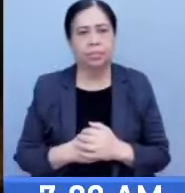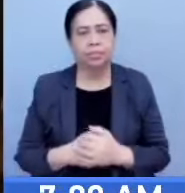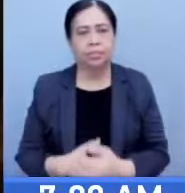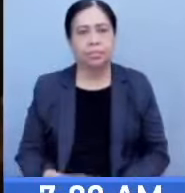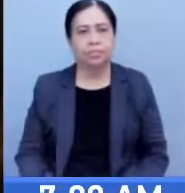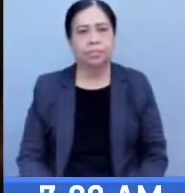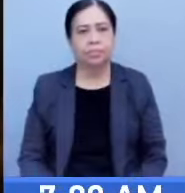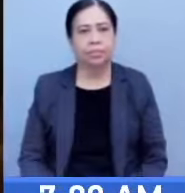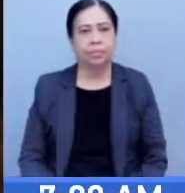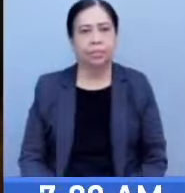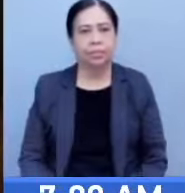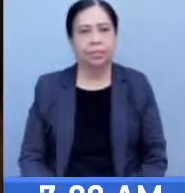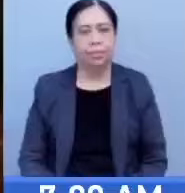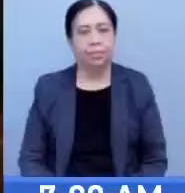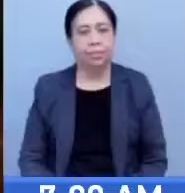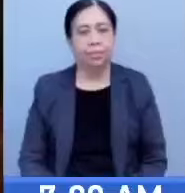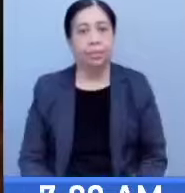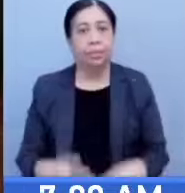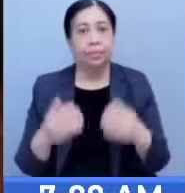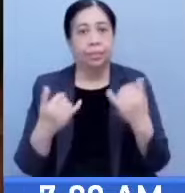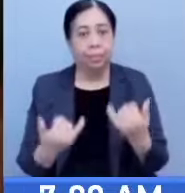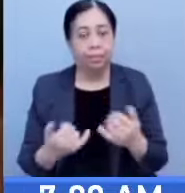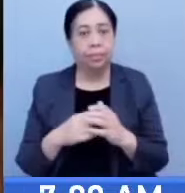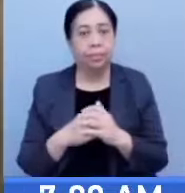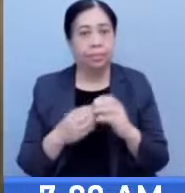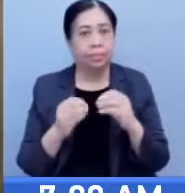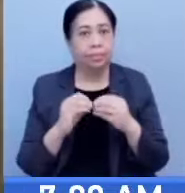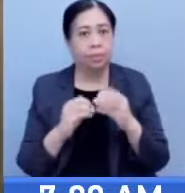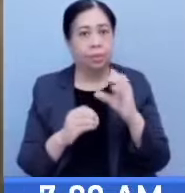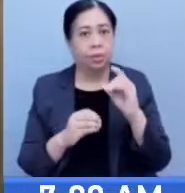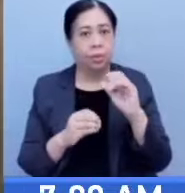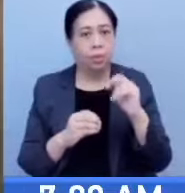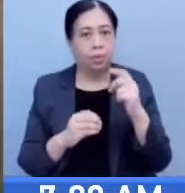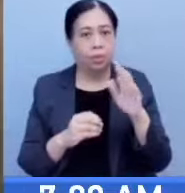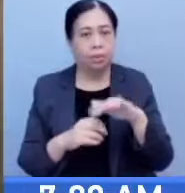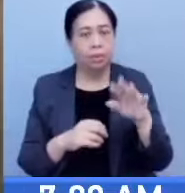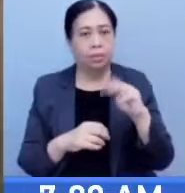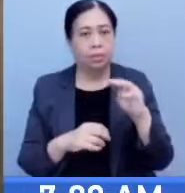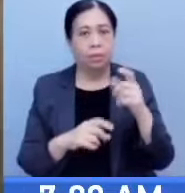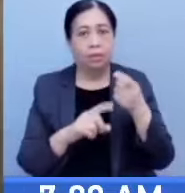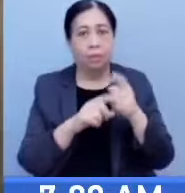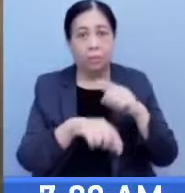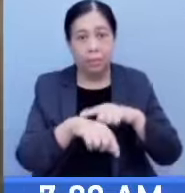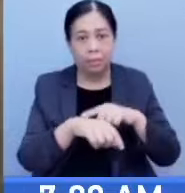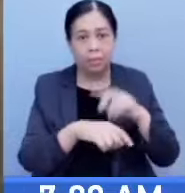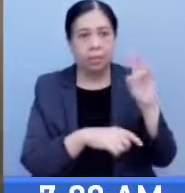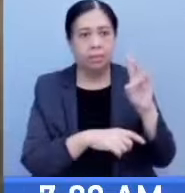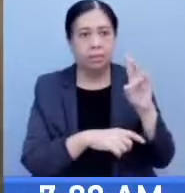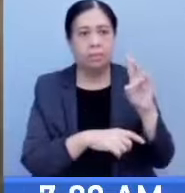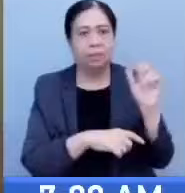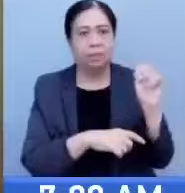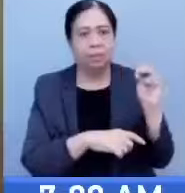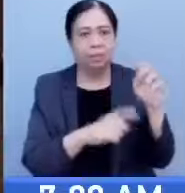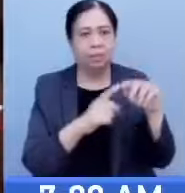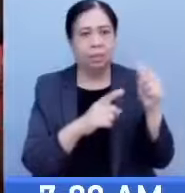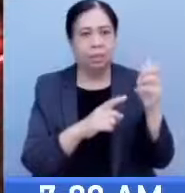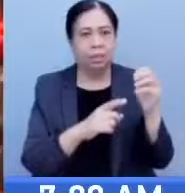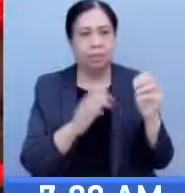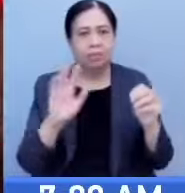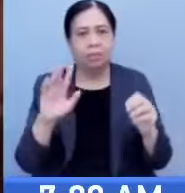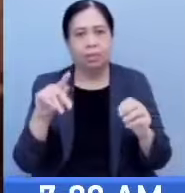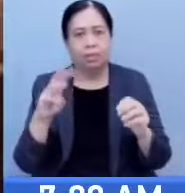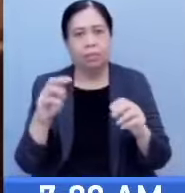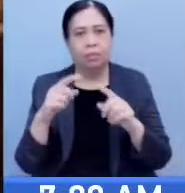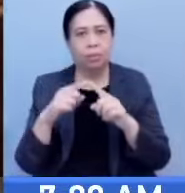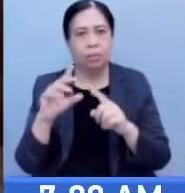Sa kasalukuyan, ipinatutupad ang number coding sa Metro Manila mula 7 a.m. hanggang 10 a.m. at 5 p.m. hanggang 8 p.m.